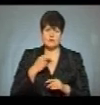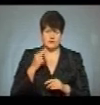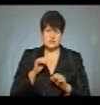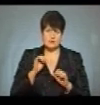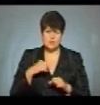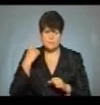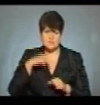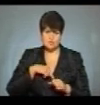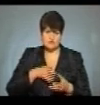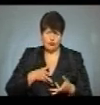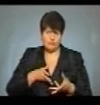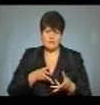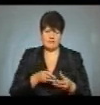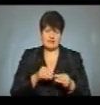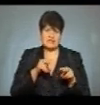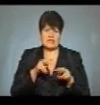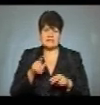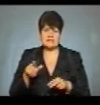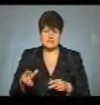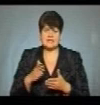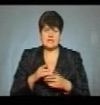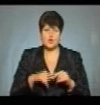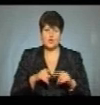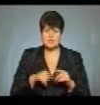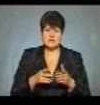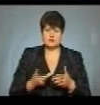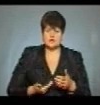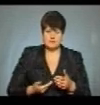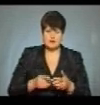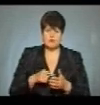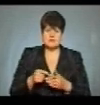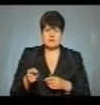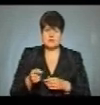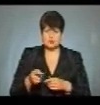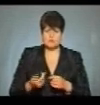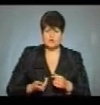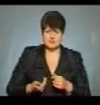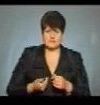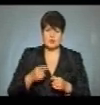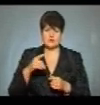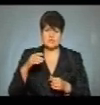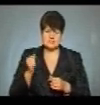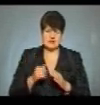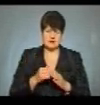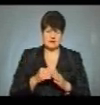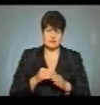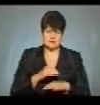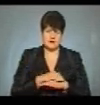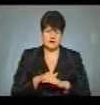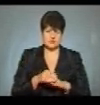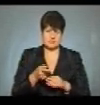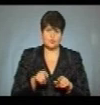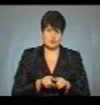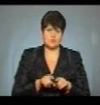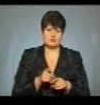може психологічно вплинути на свідків, які є його родичами і які проживають в місті Тернополі і проживають за вище вказаною адресою, за якою